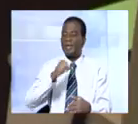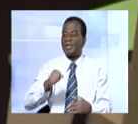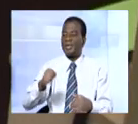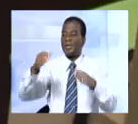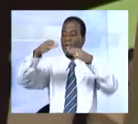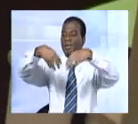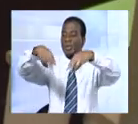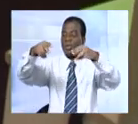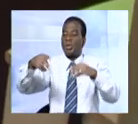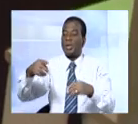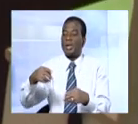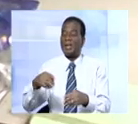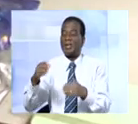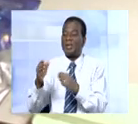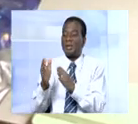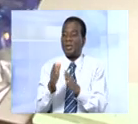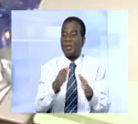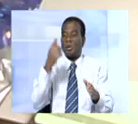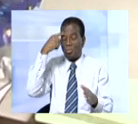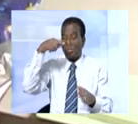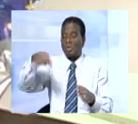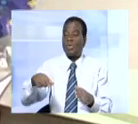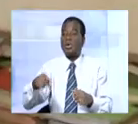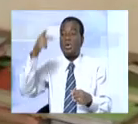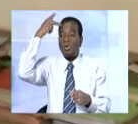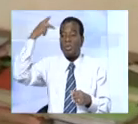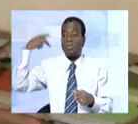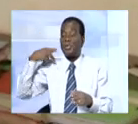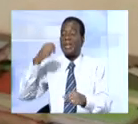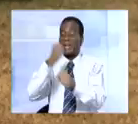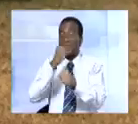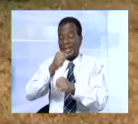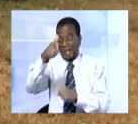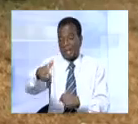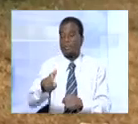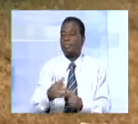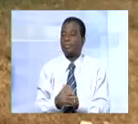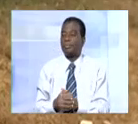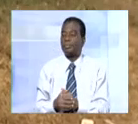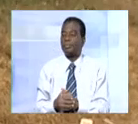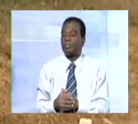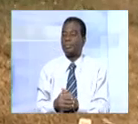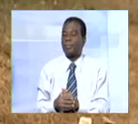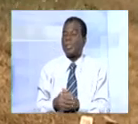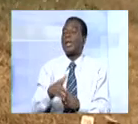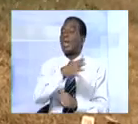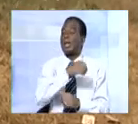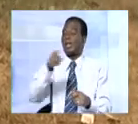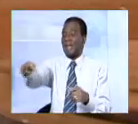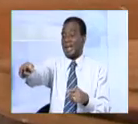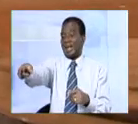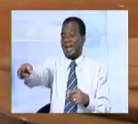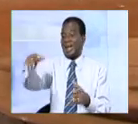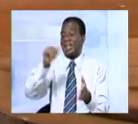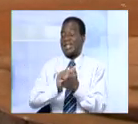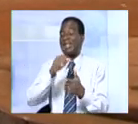pour y loger le bureau du préfet et celui des autres personnels de la préfecture. Le bâtiment originel a été détruit à la